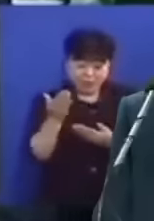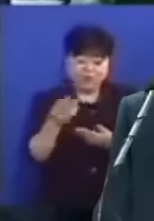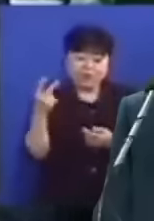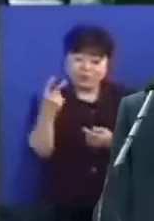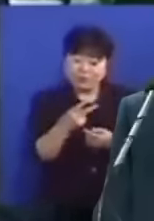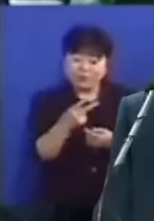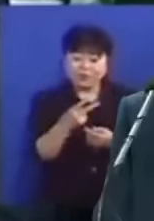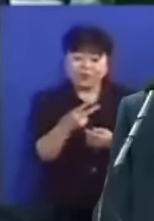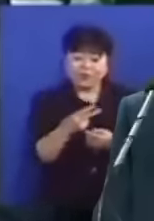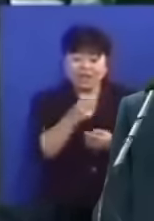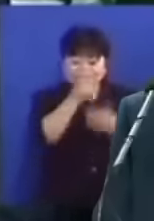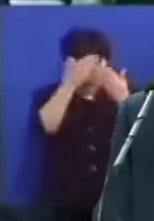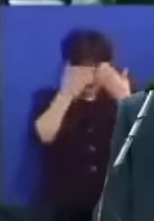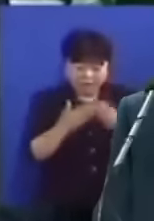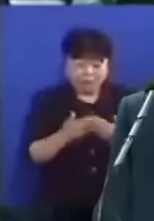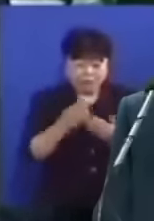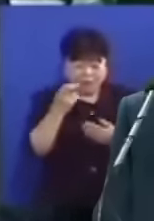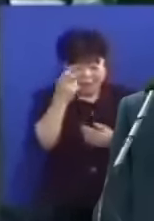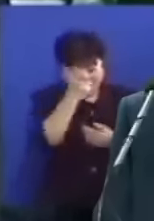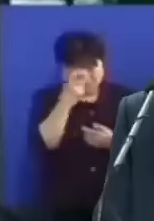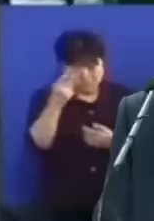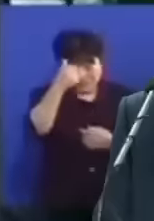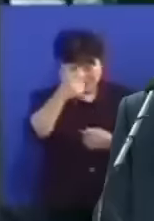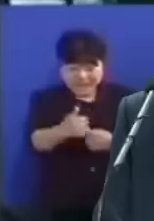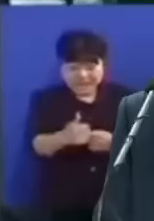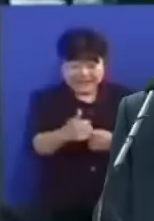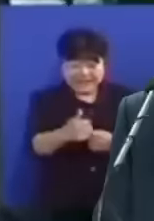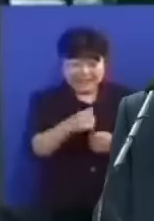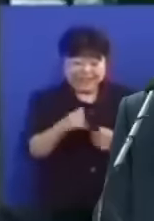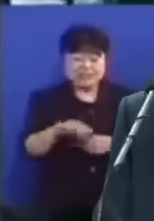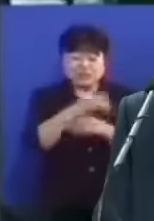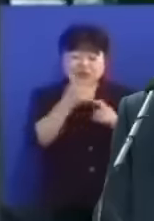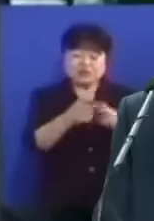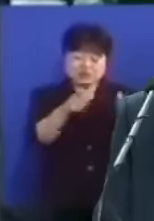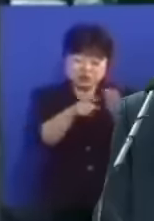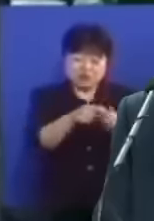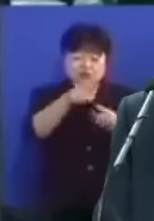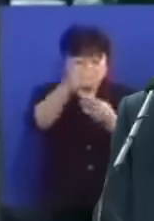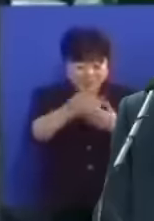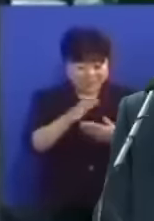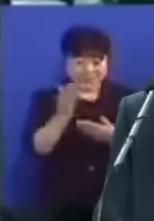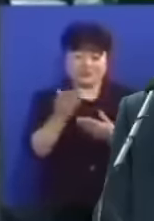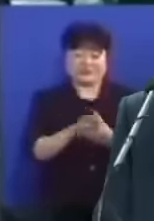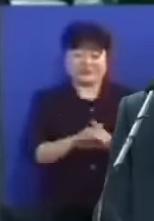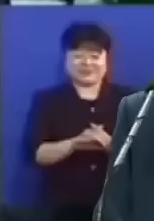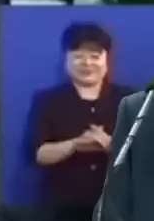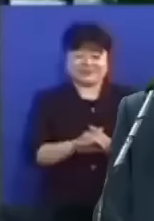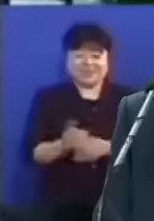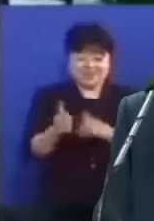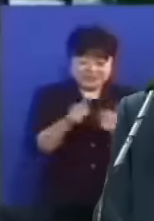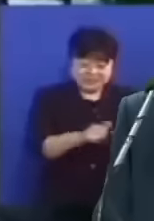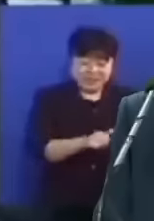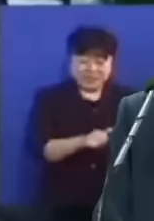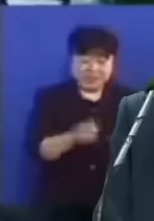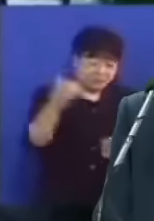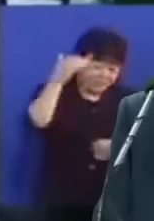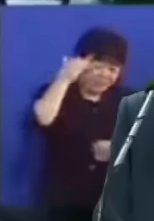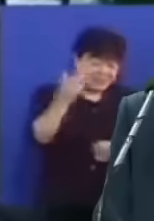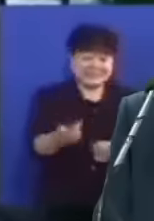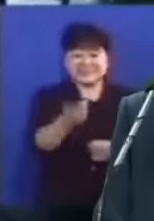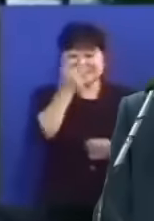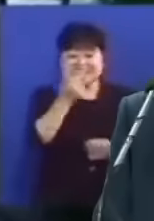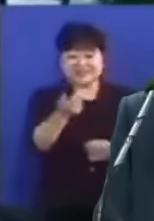또 감옥의 간수장이 가족과 더불어 다 예수를 믿고 구원을 받게 되었으니 사망은 내게 역사했지만